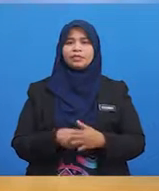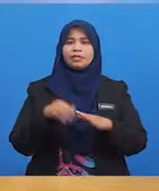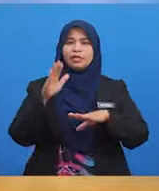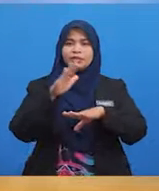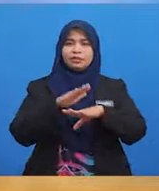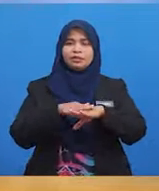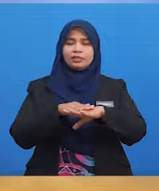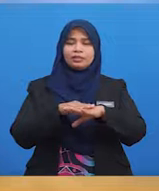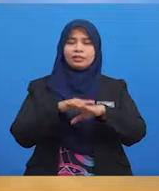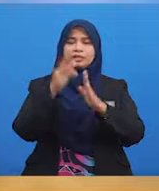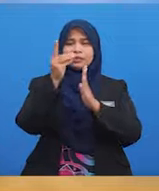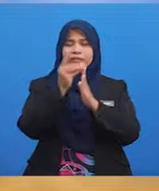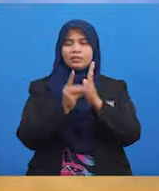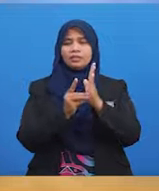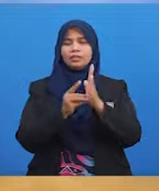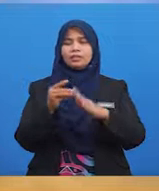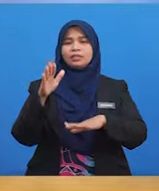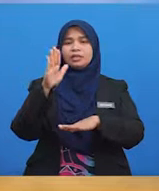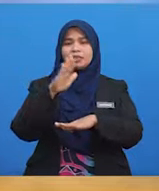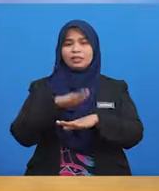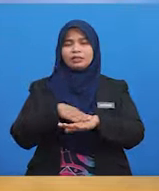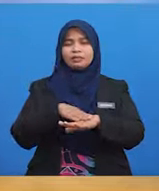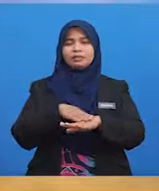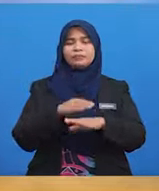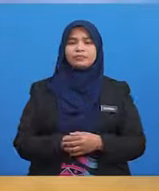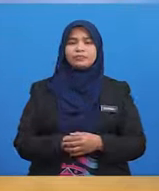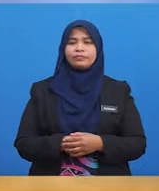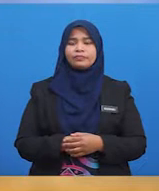Atas, di atas.